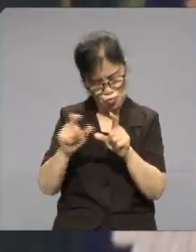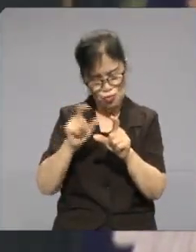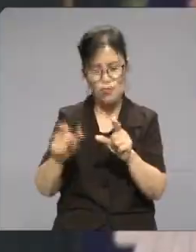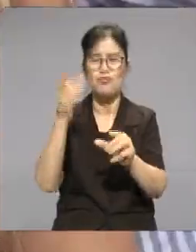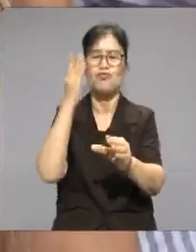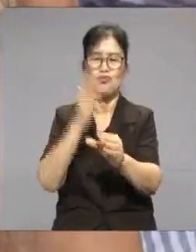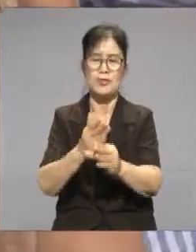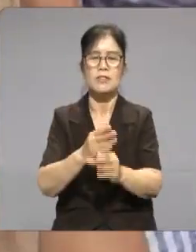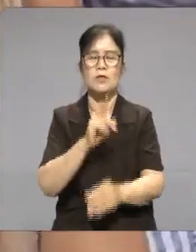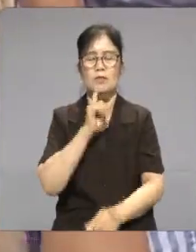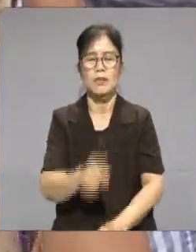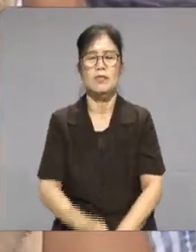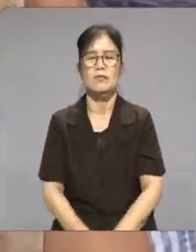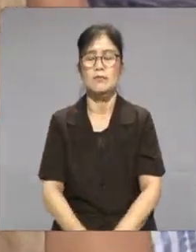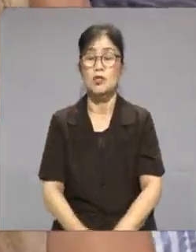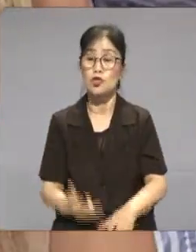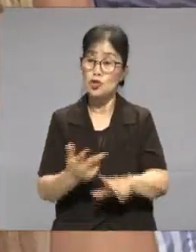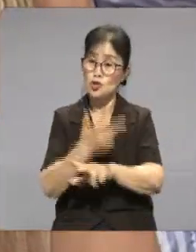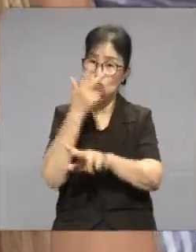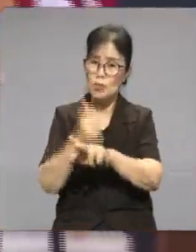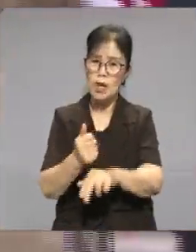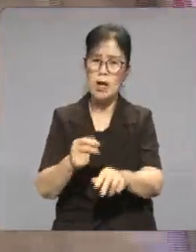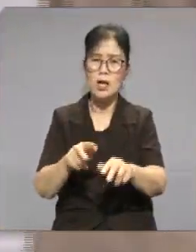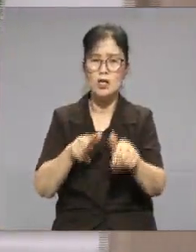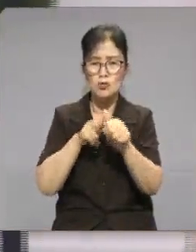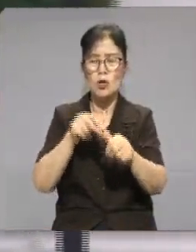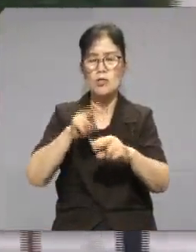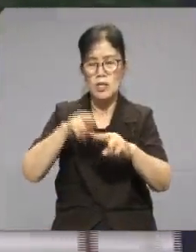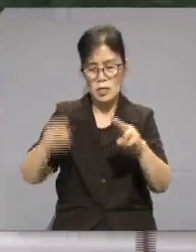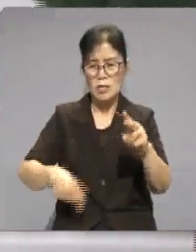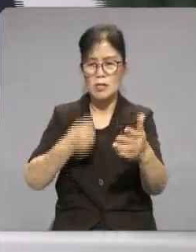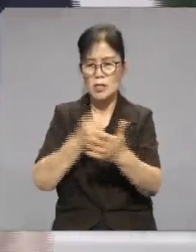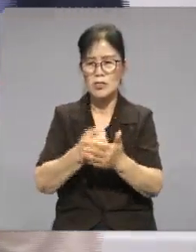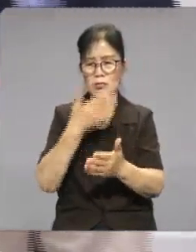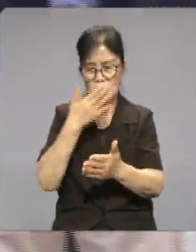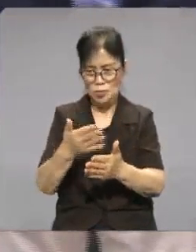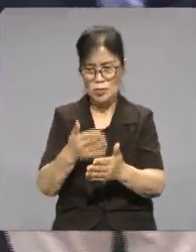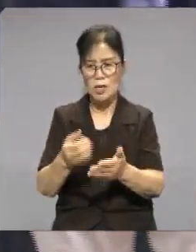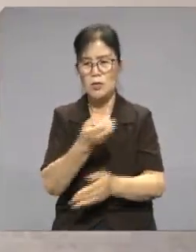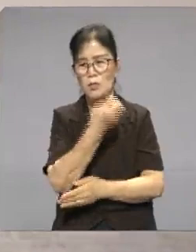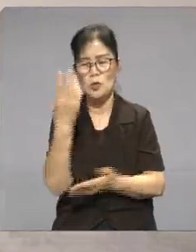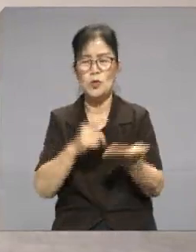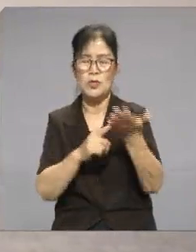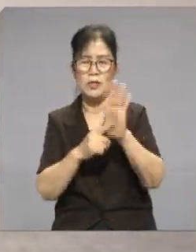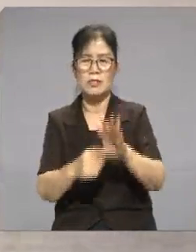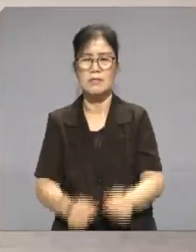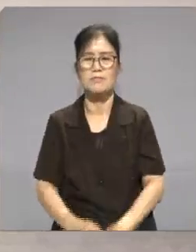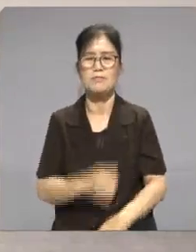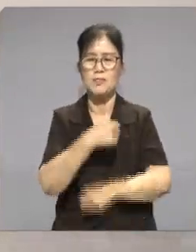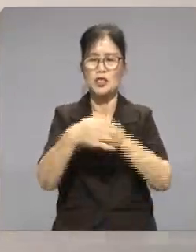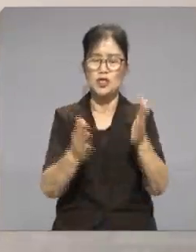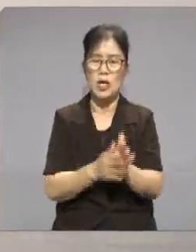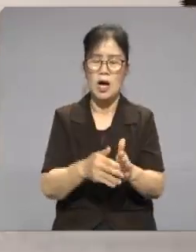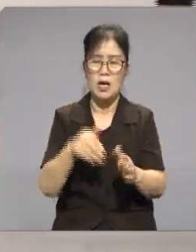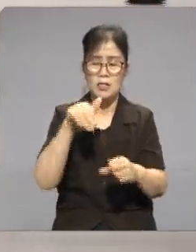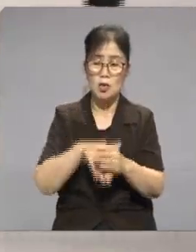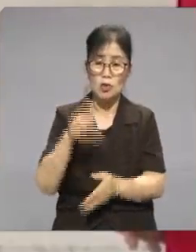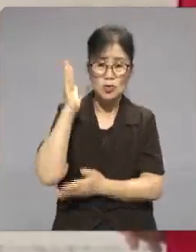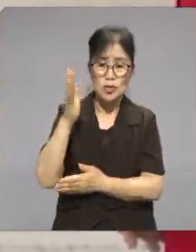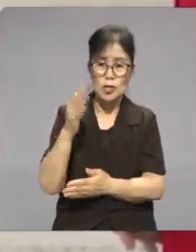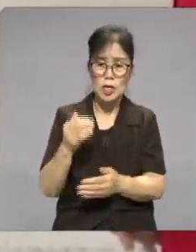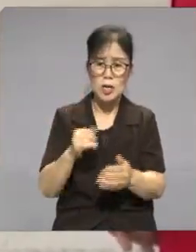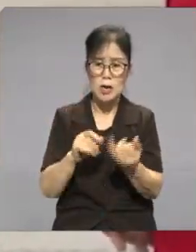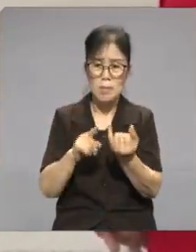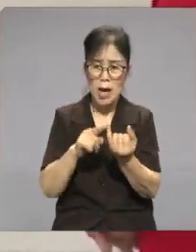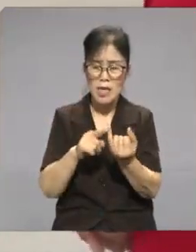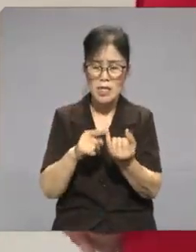전했습니다. 이르면 이번 주말 후보 사퇴를 결심할 수 있다는 보도도 나왔습니다. 민주당 선거 유세는 바이든이